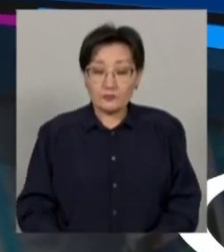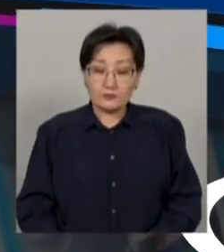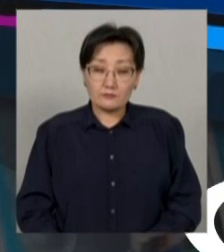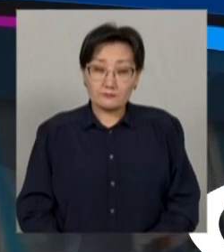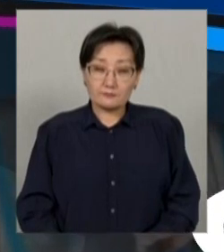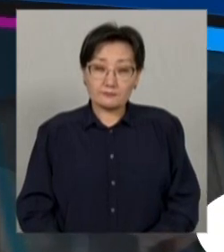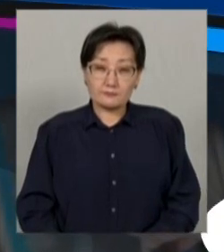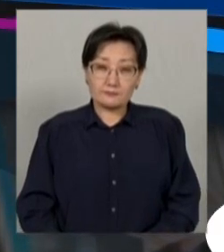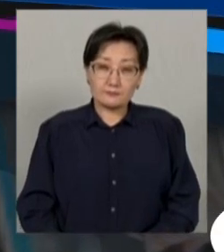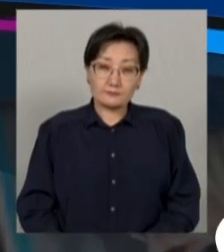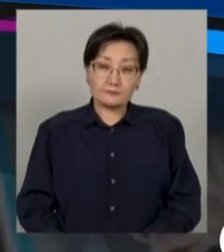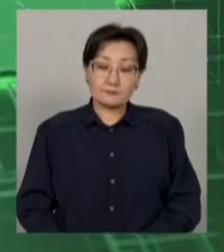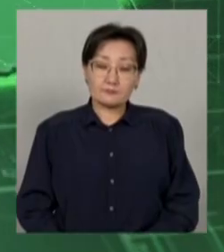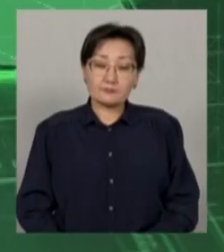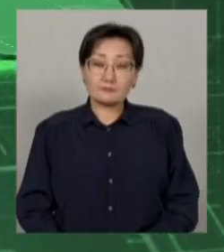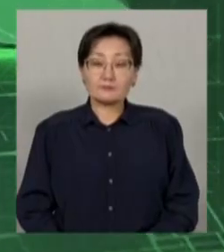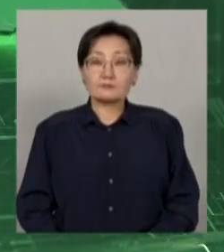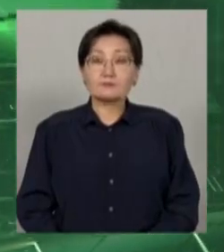сегодня в выпуске.